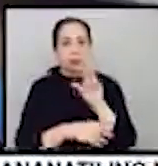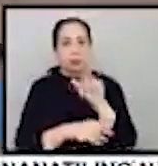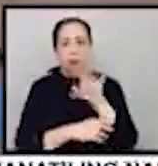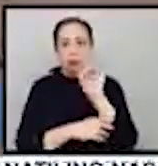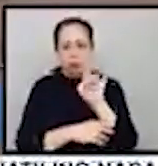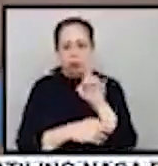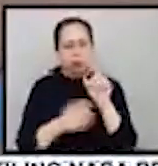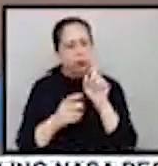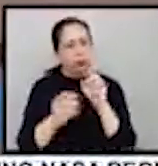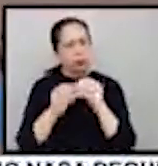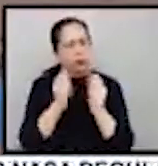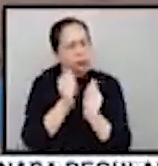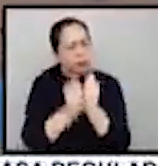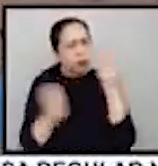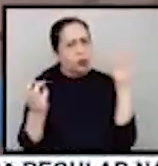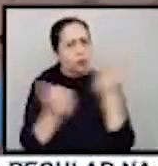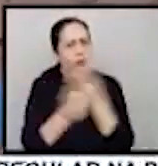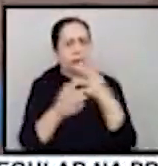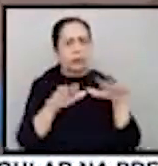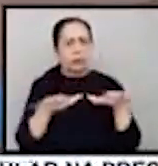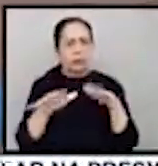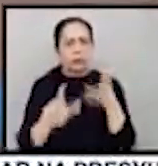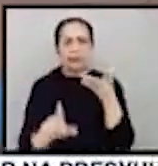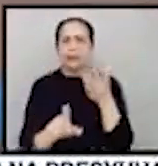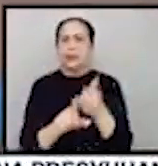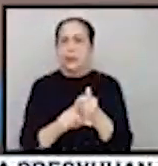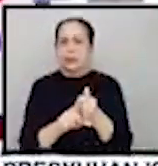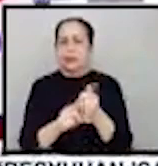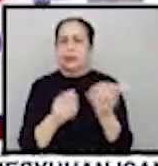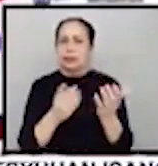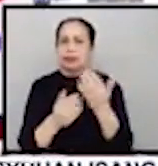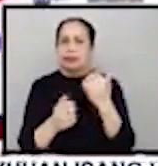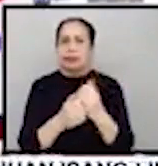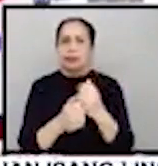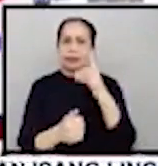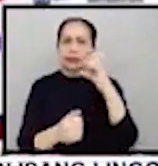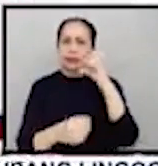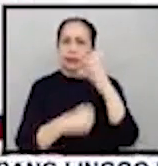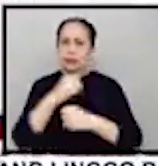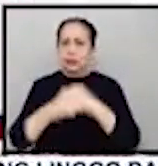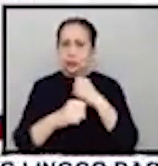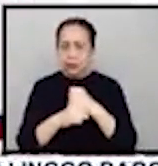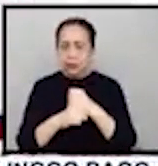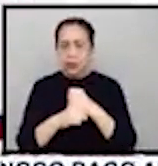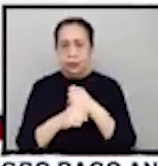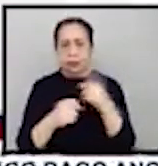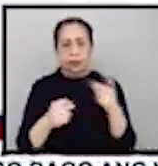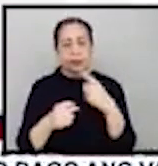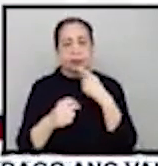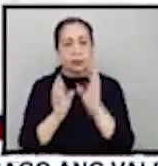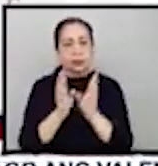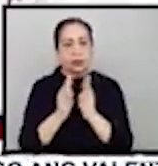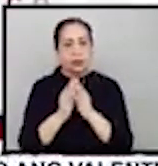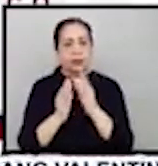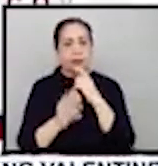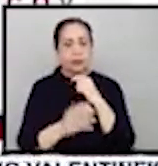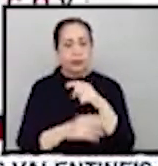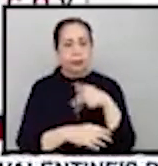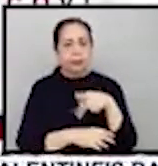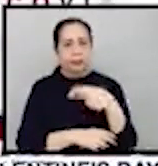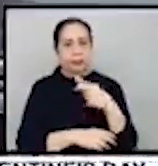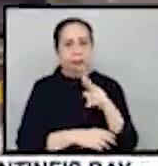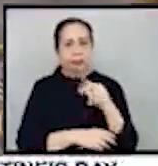sa pinakamalakas na tumama sa rehiyon sa loob ng isang siglo. Sa Laging Handa public briefing, sinabi ni FIVOX OIC Dr.